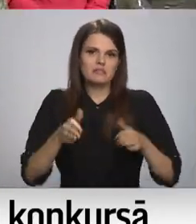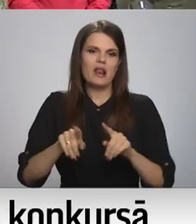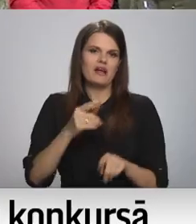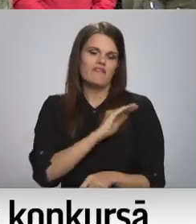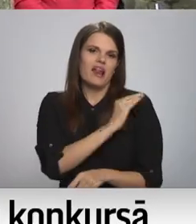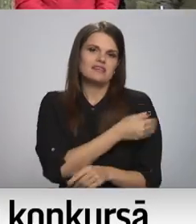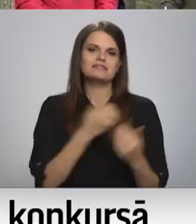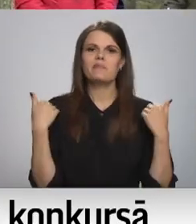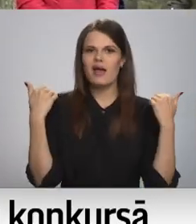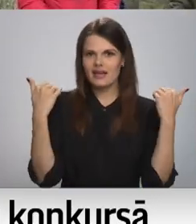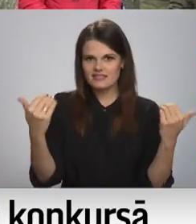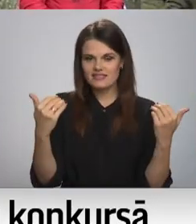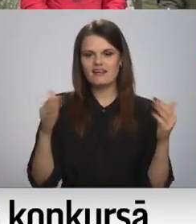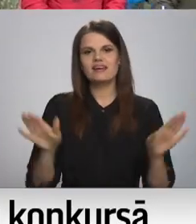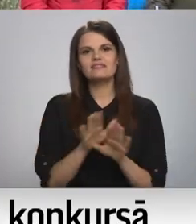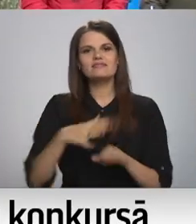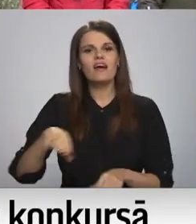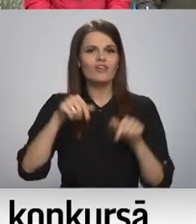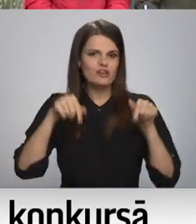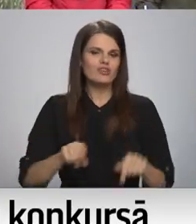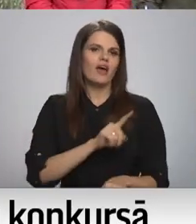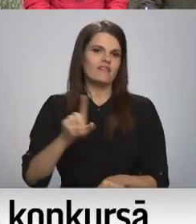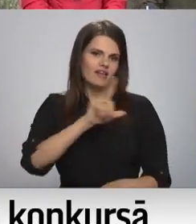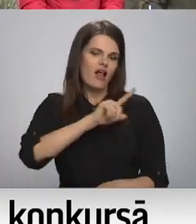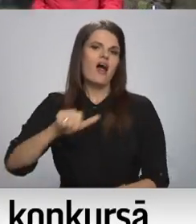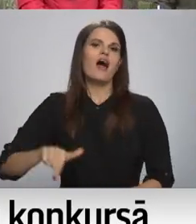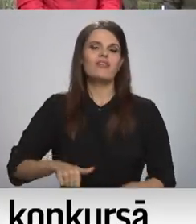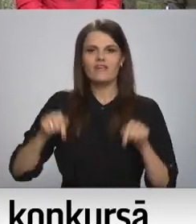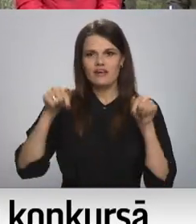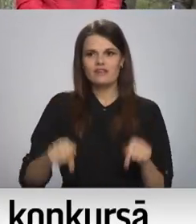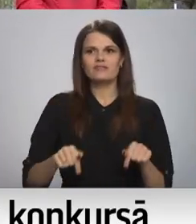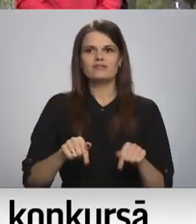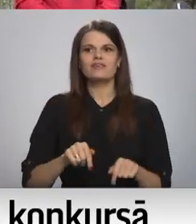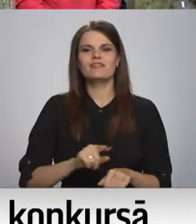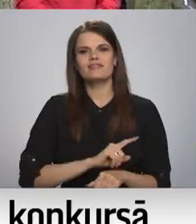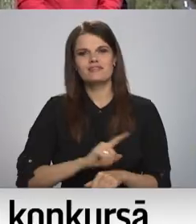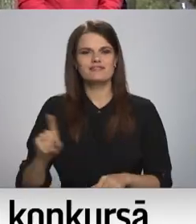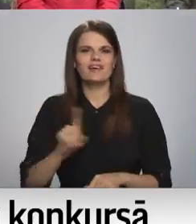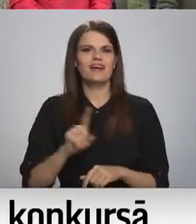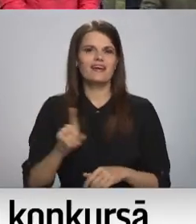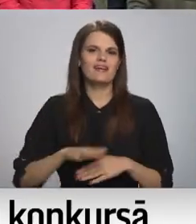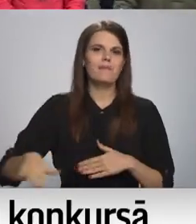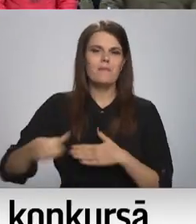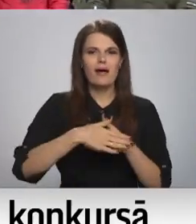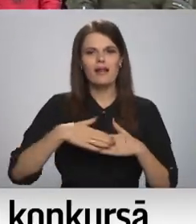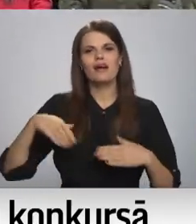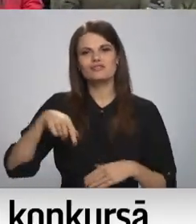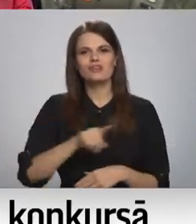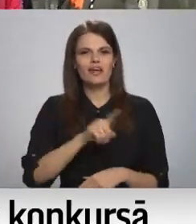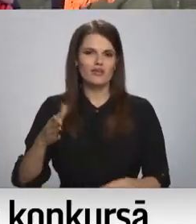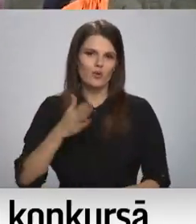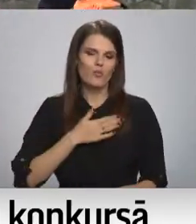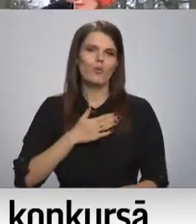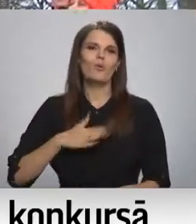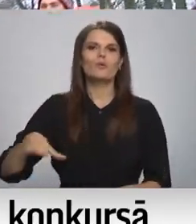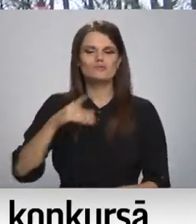spēcīgāk. Šeit ir Latvijā, šeit ir Aģis Valā, šeit ir